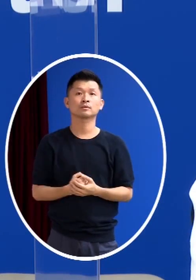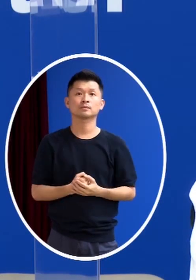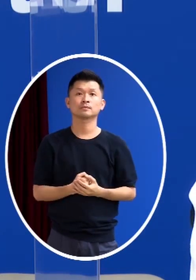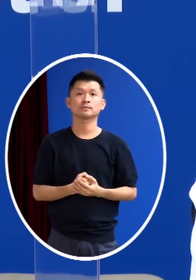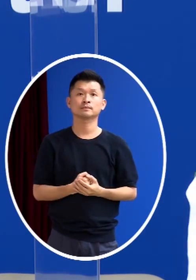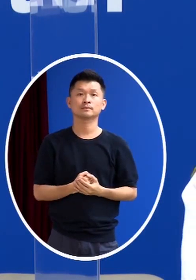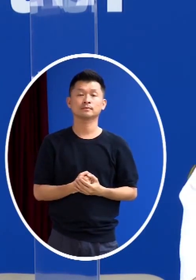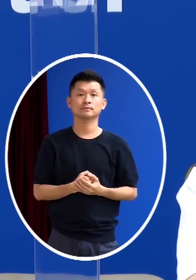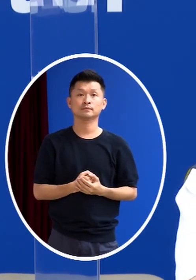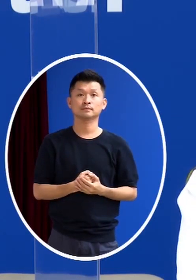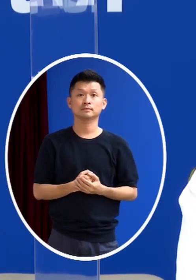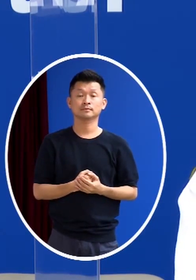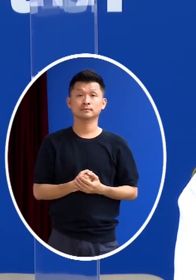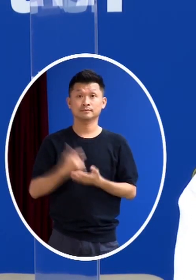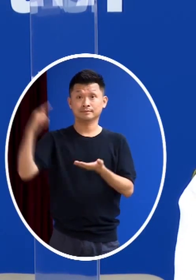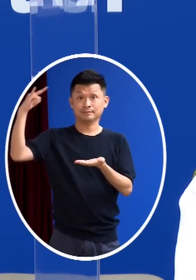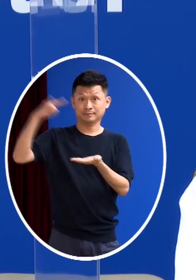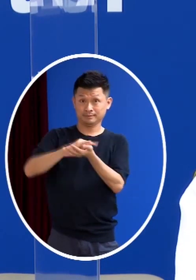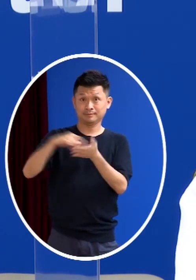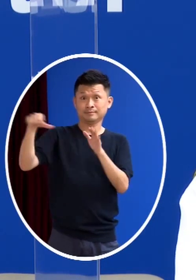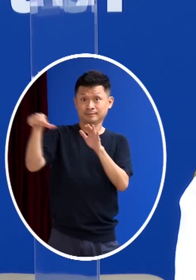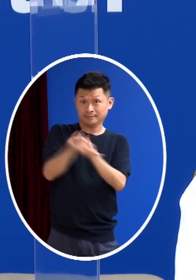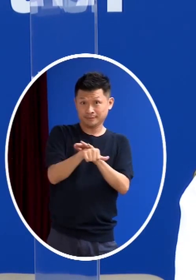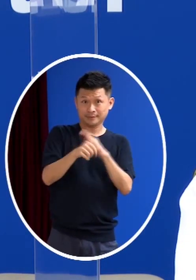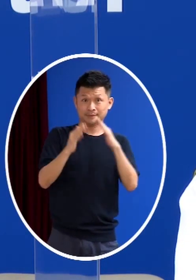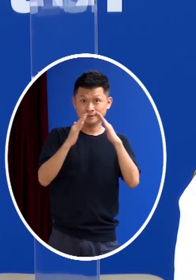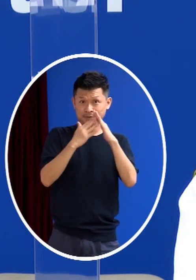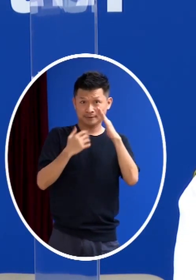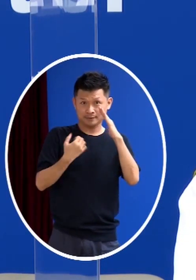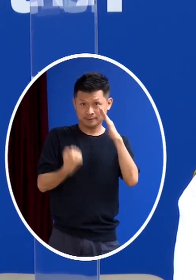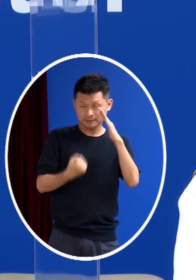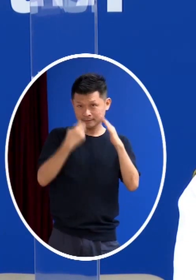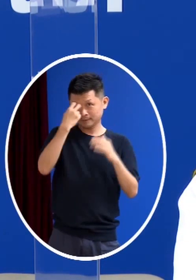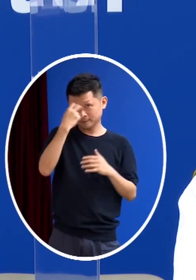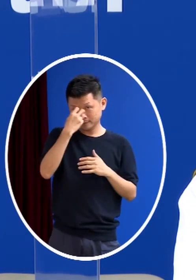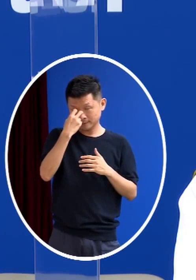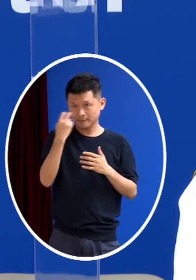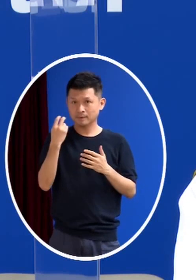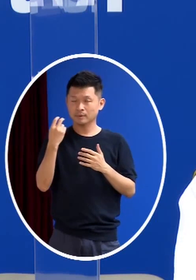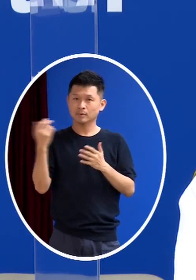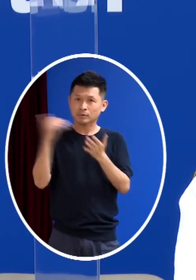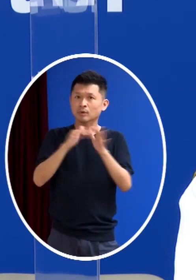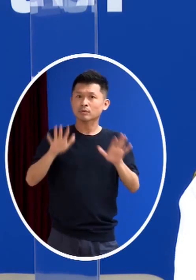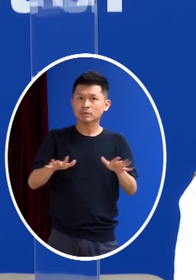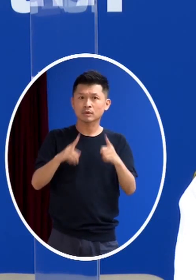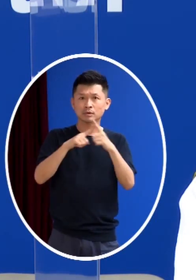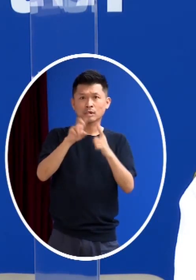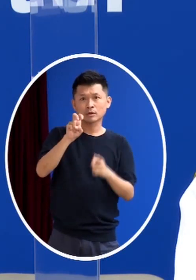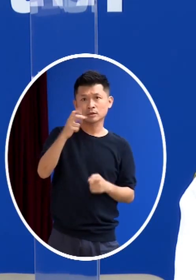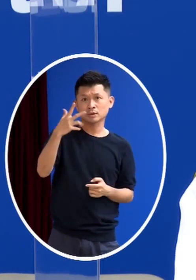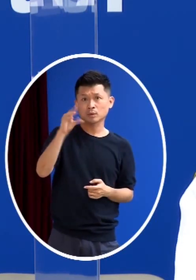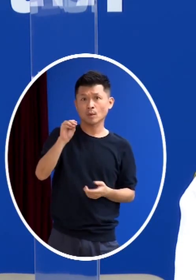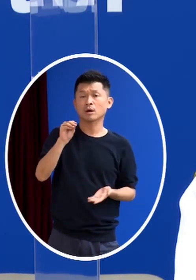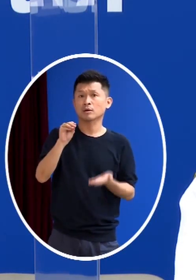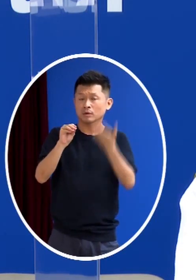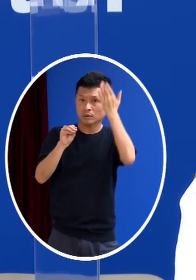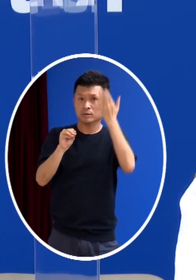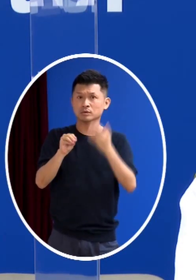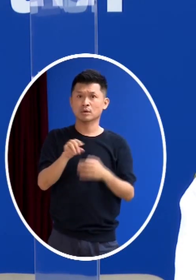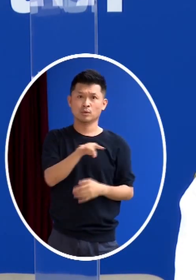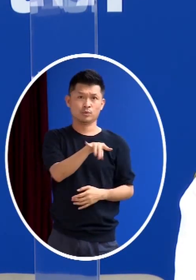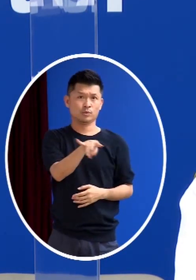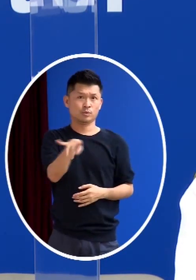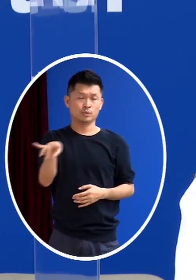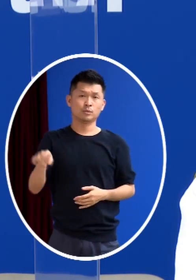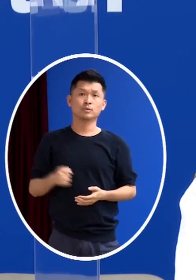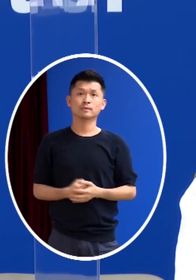这个实施入境居家检疫开始一直到现在，那已经超过27万以上的这个居家检疫的民